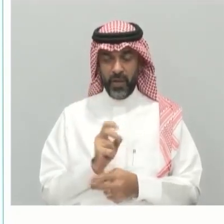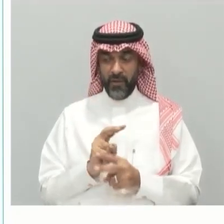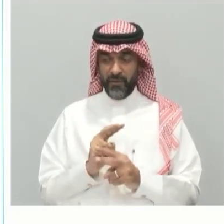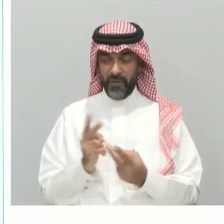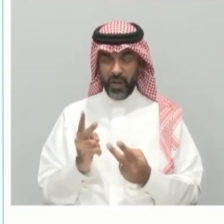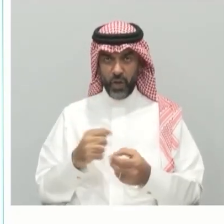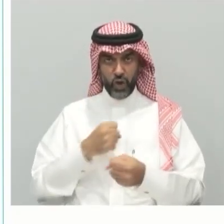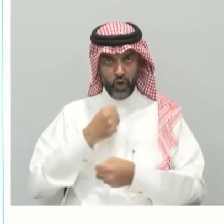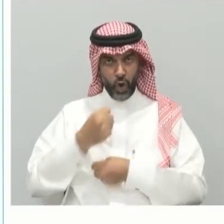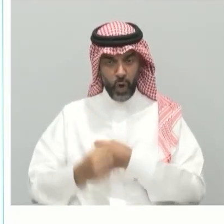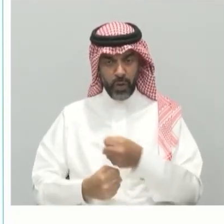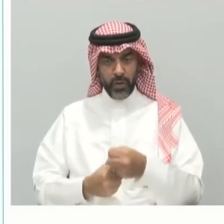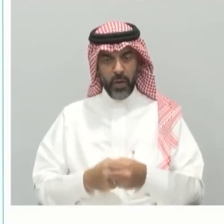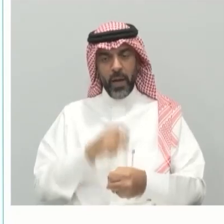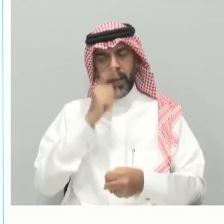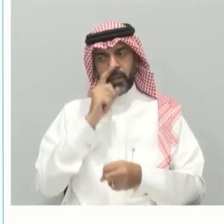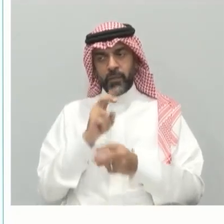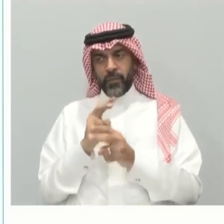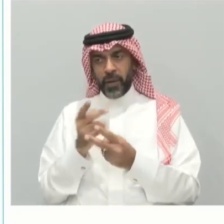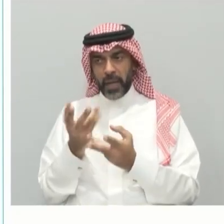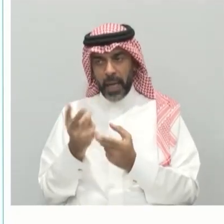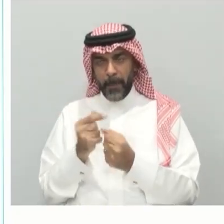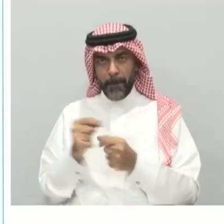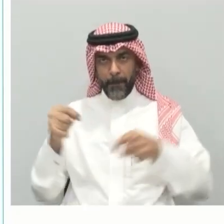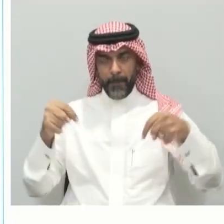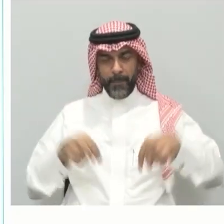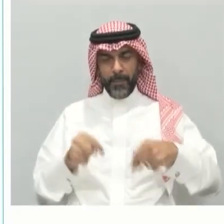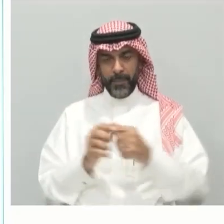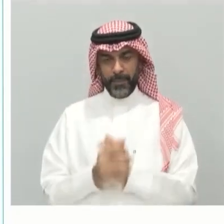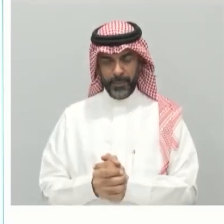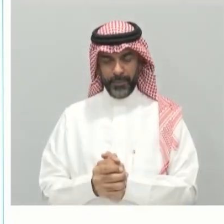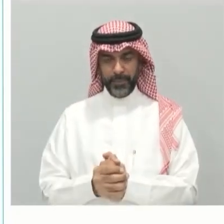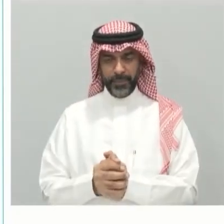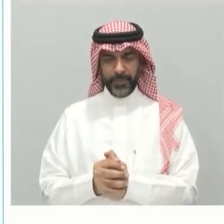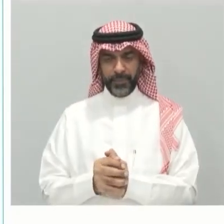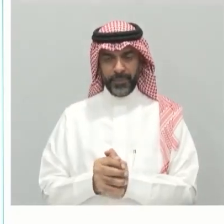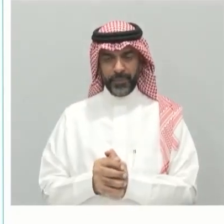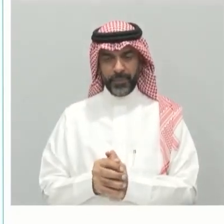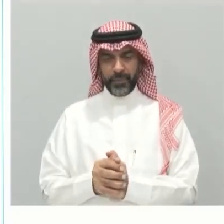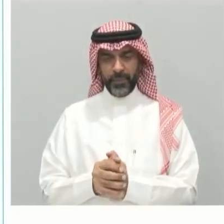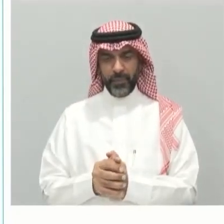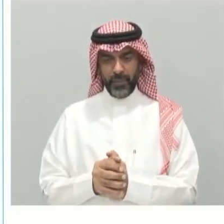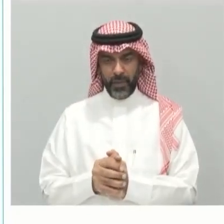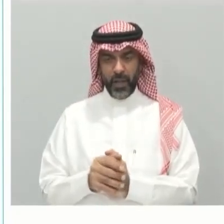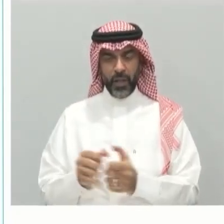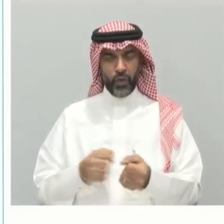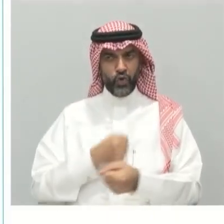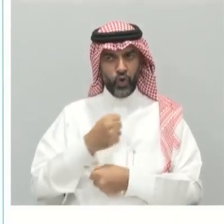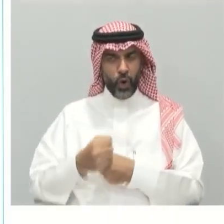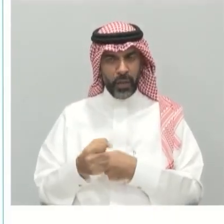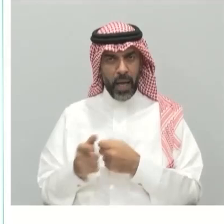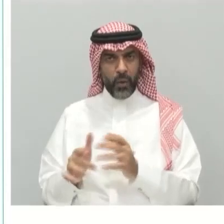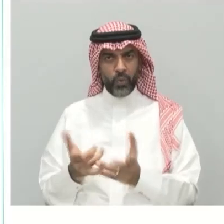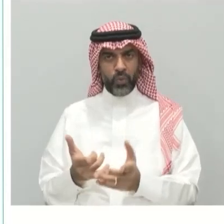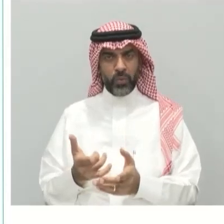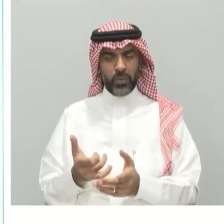ايش على مدى الفرق في قابليه مادتي الاقطاب على اكتساب الالكترونات اذا جهد الخليه مبني على ايش على اكتساب